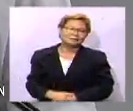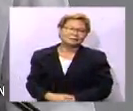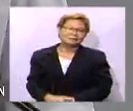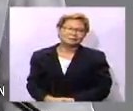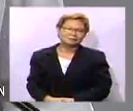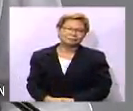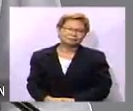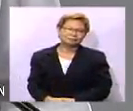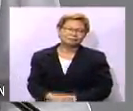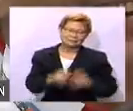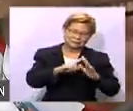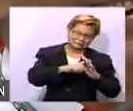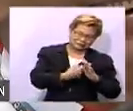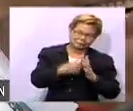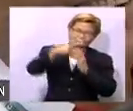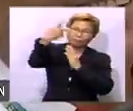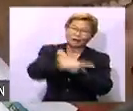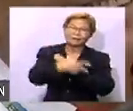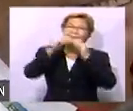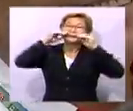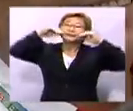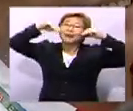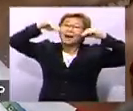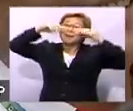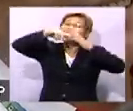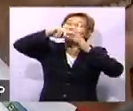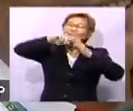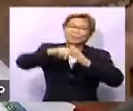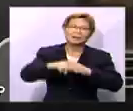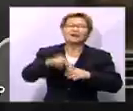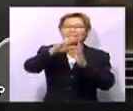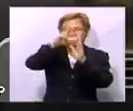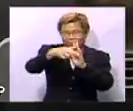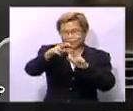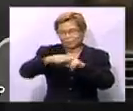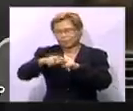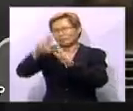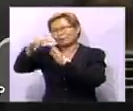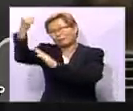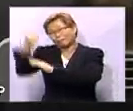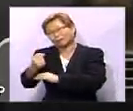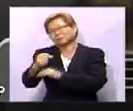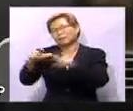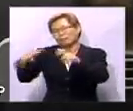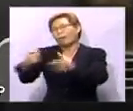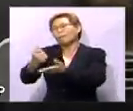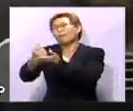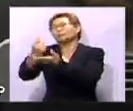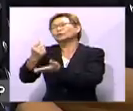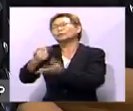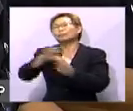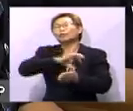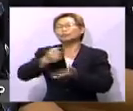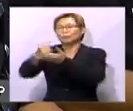Malaysia buat permulaan program smile itu akan dilaksana di rapid rail rapid BS dan pasukan polis bantuan kumpulan